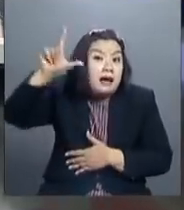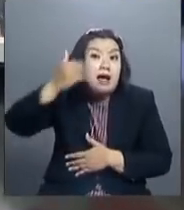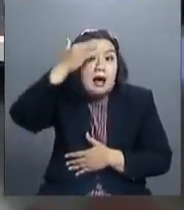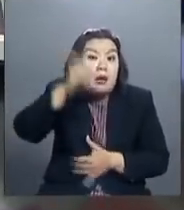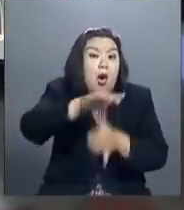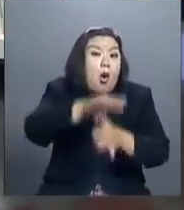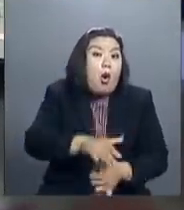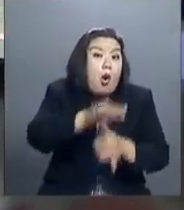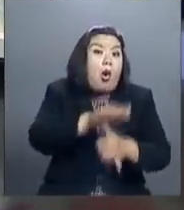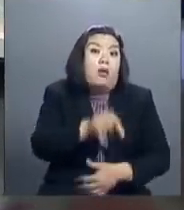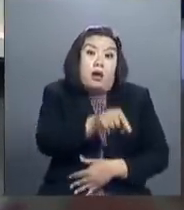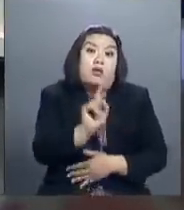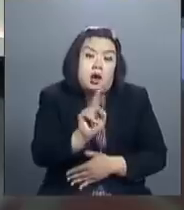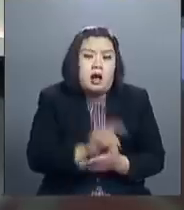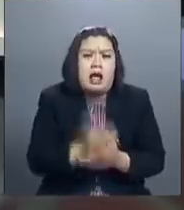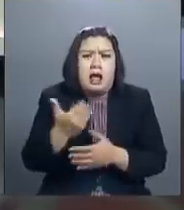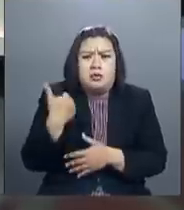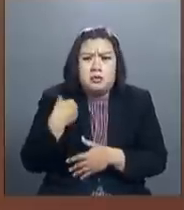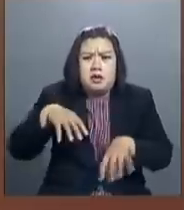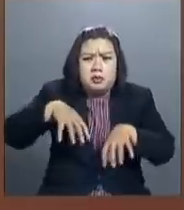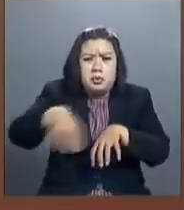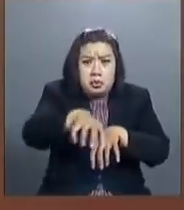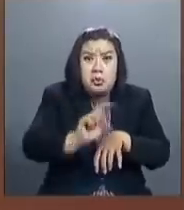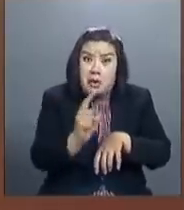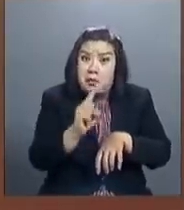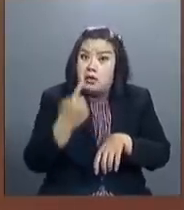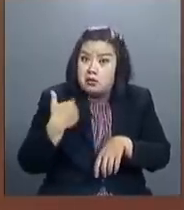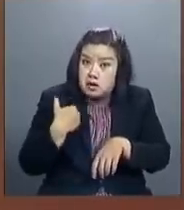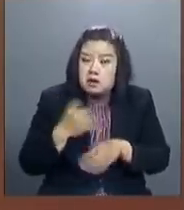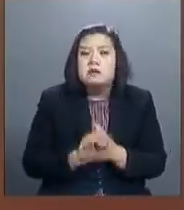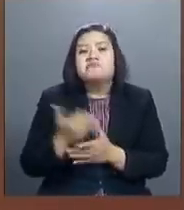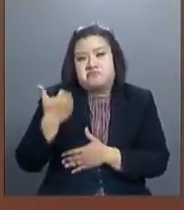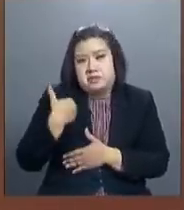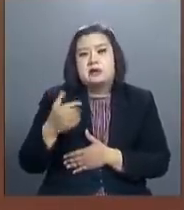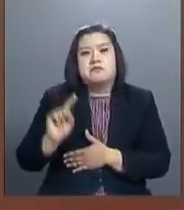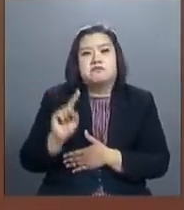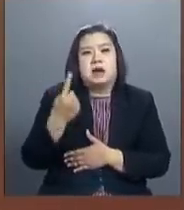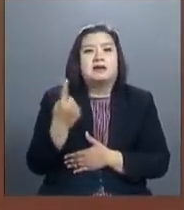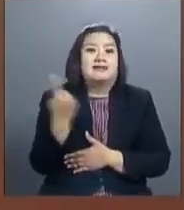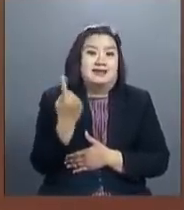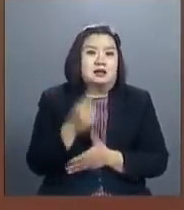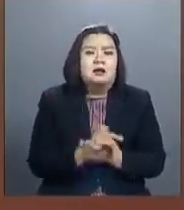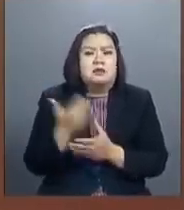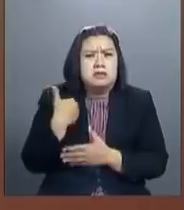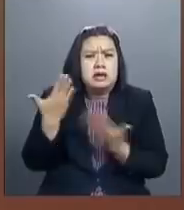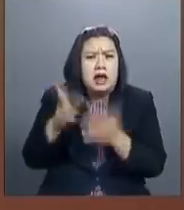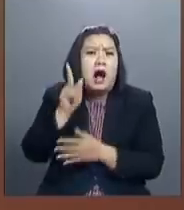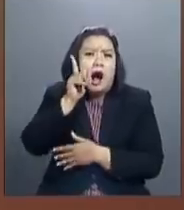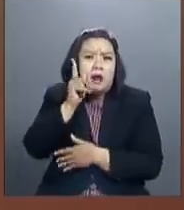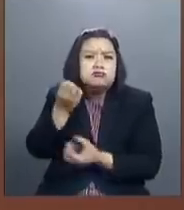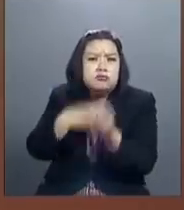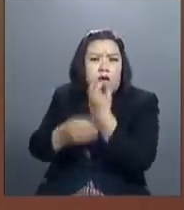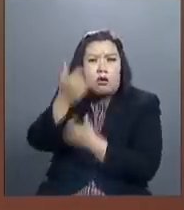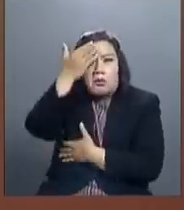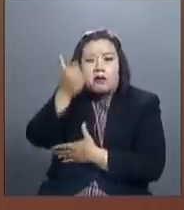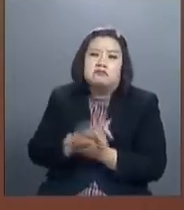ยหรือไม่ยังจะมีพรรคสาขาเพิ่มขึ้นมาอีกหรือคะ ค่ะจะมีขึ้นมาอีกหนึ่งพักนะคะซึ่งหลายๆกระแสก็บอกว่าแน่นอนว่าอาจจะเ